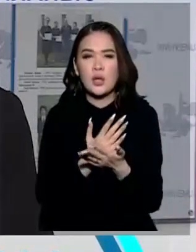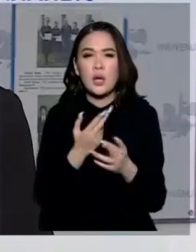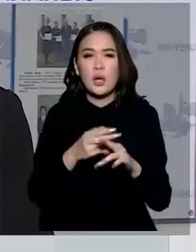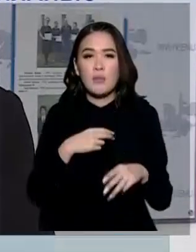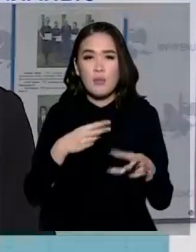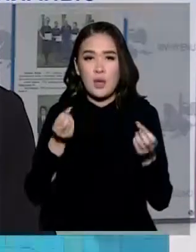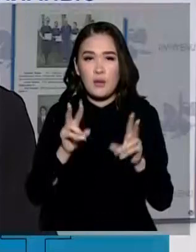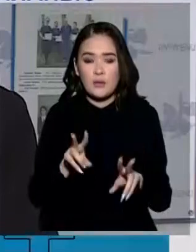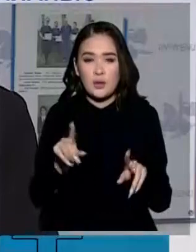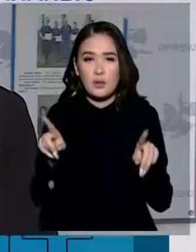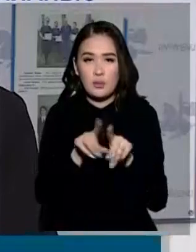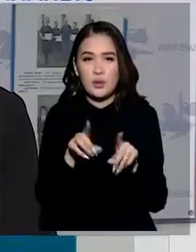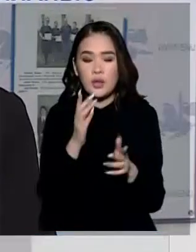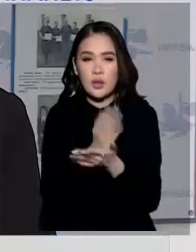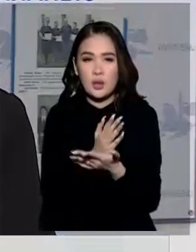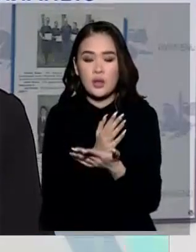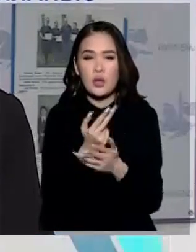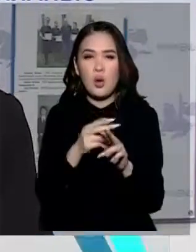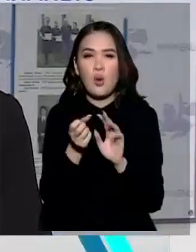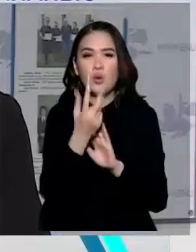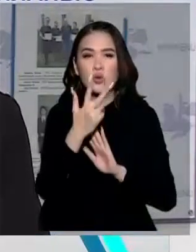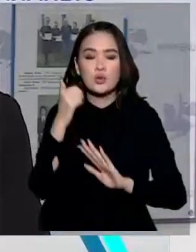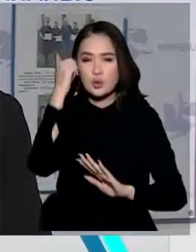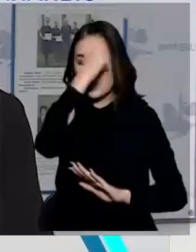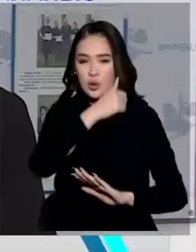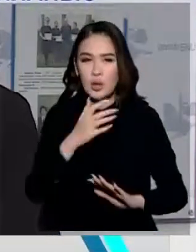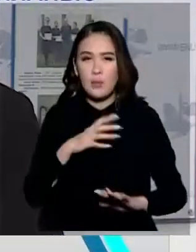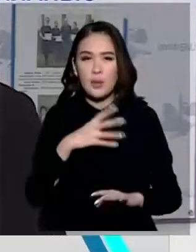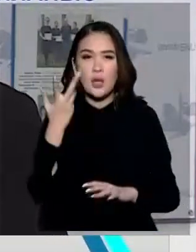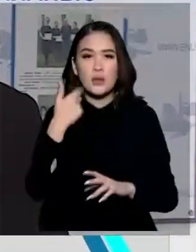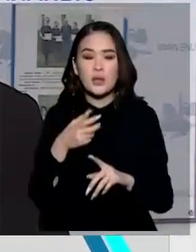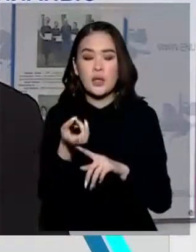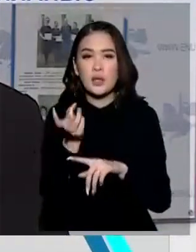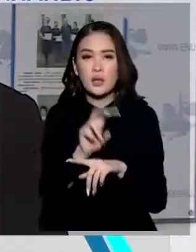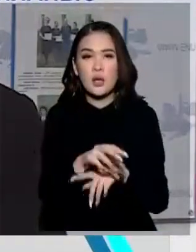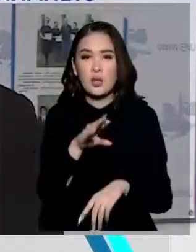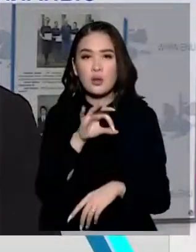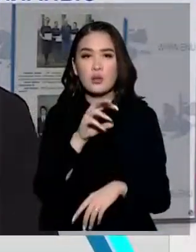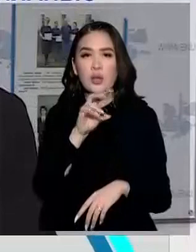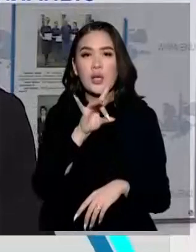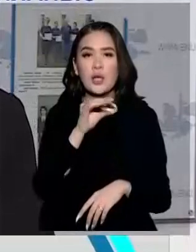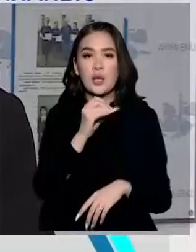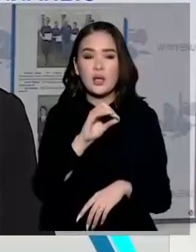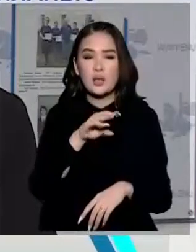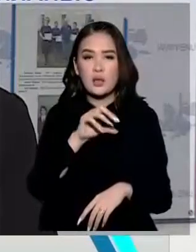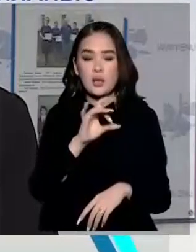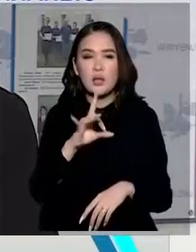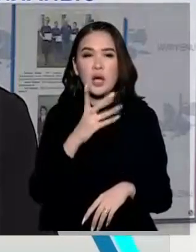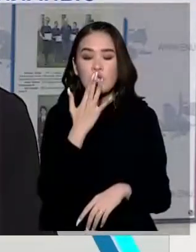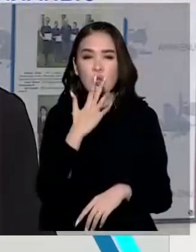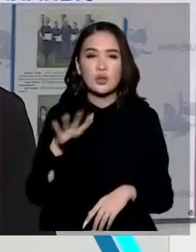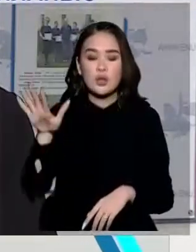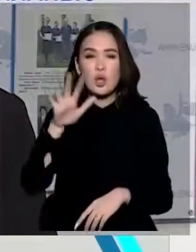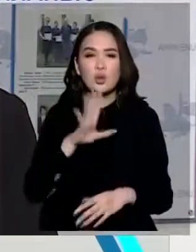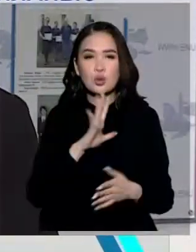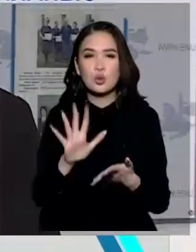да, мынау 13-ші жылы келген кезде Томсон Редер шетелдің